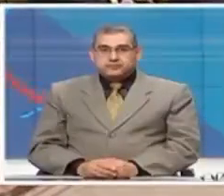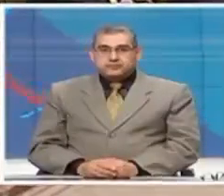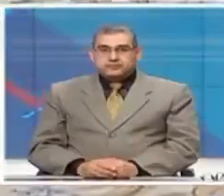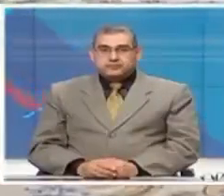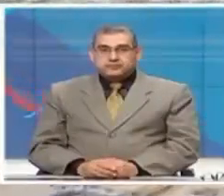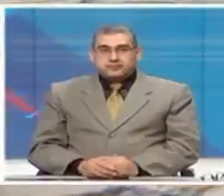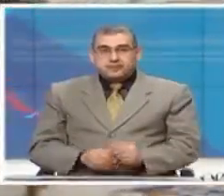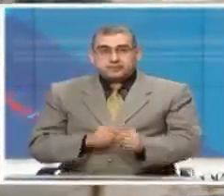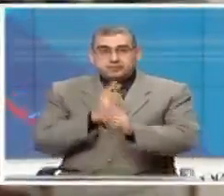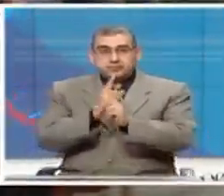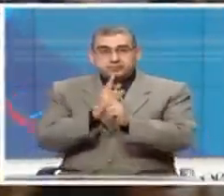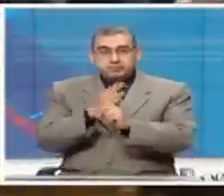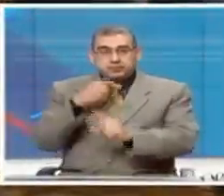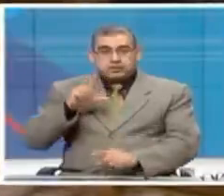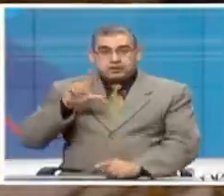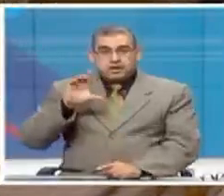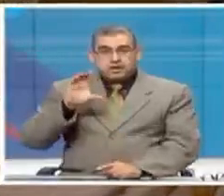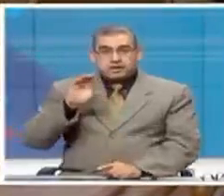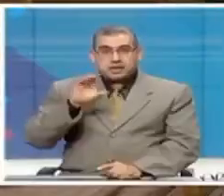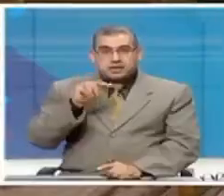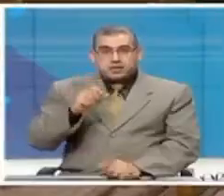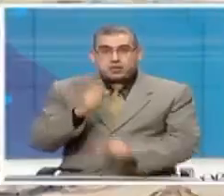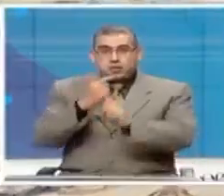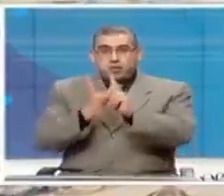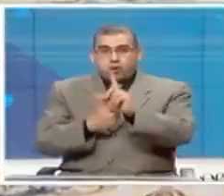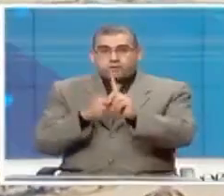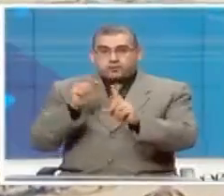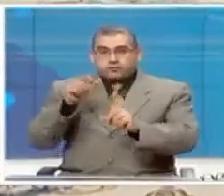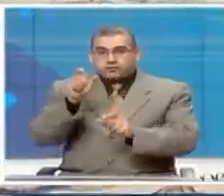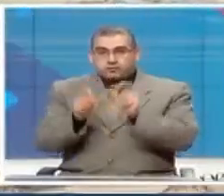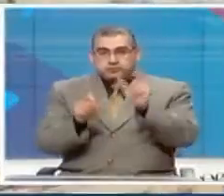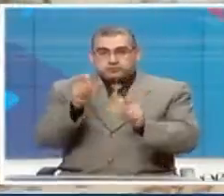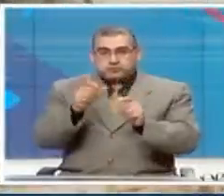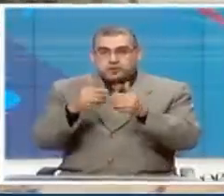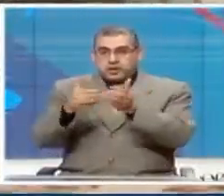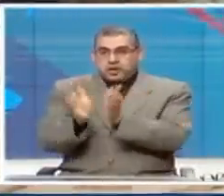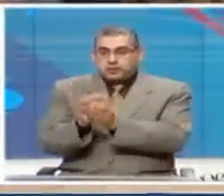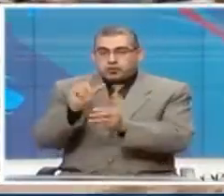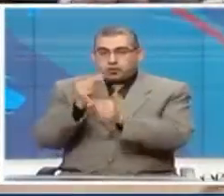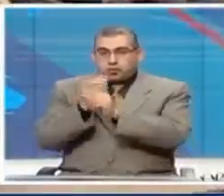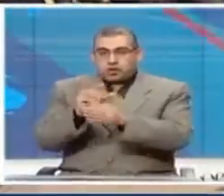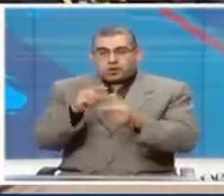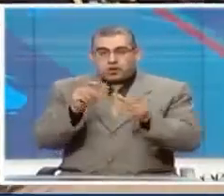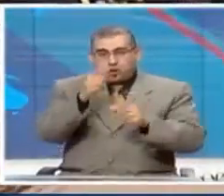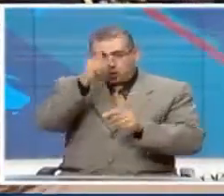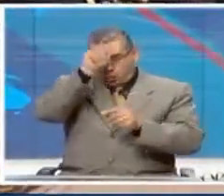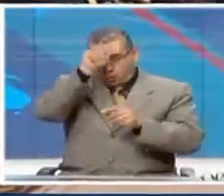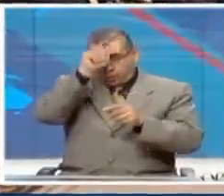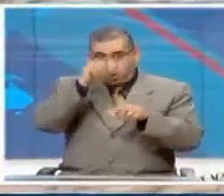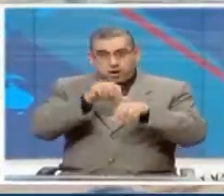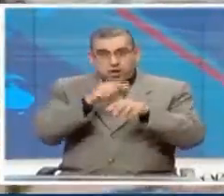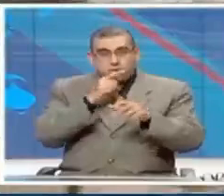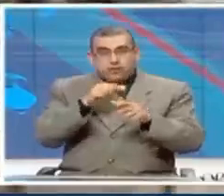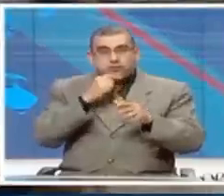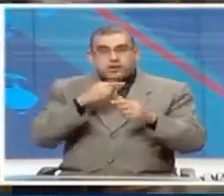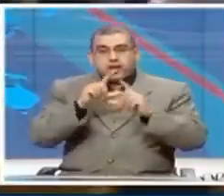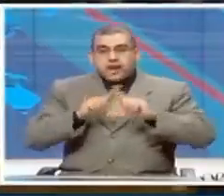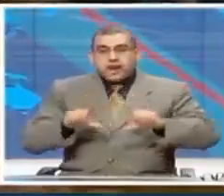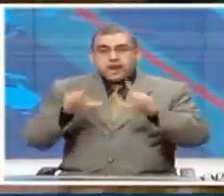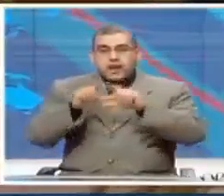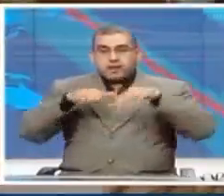استقبل السيد الرئيس عبد الفتاح السيسي وفدا من الحزبين الديمقراطي والجمهوري من مختلف اللجان